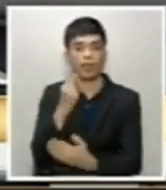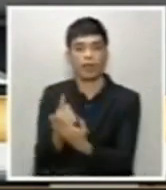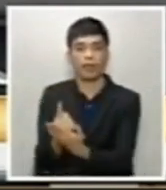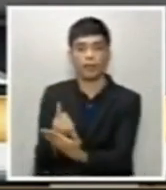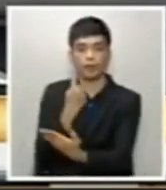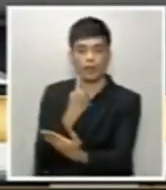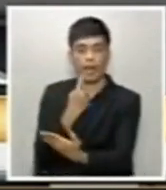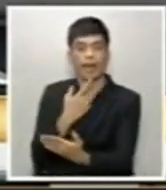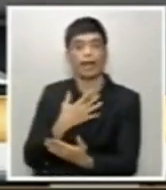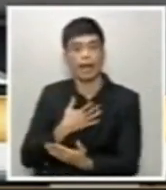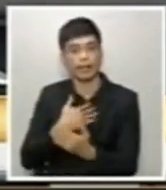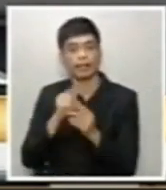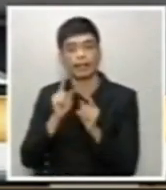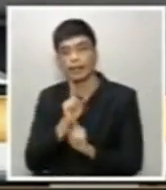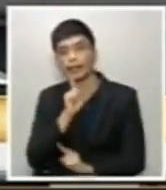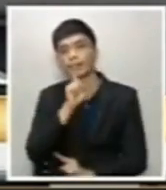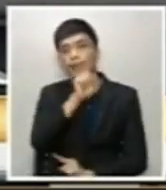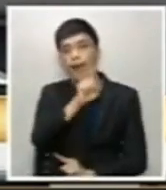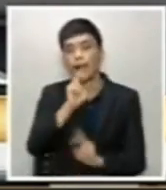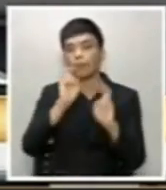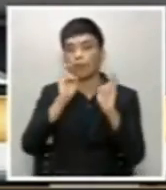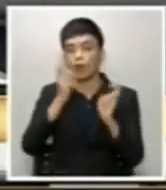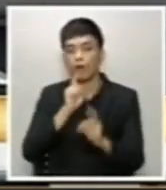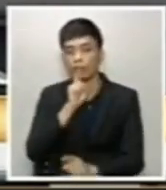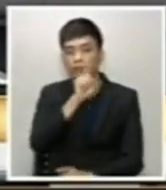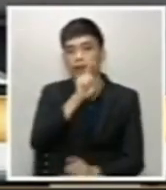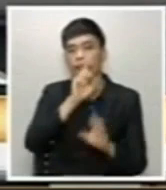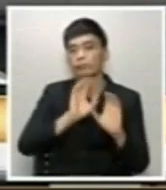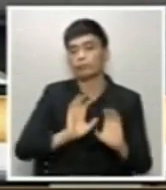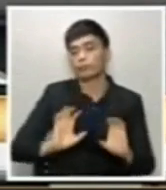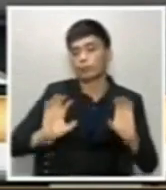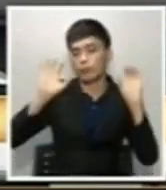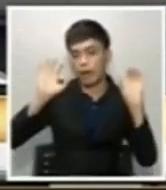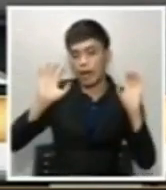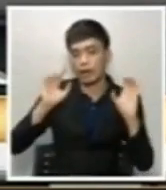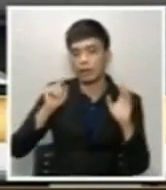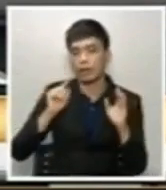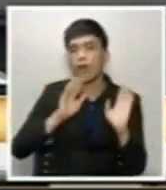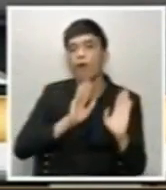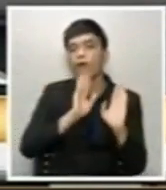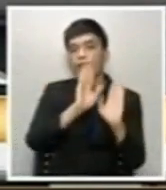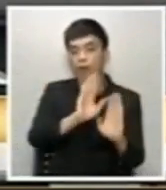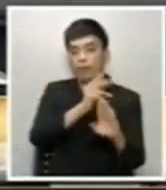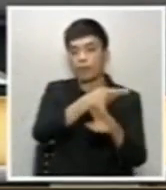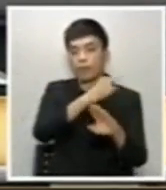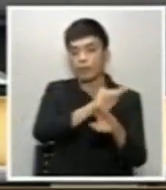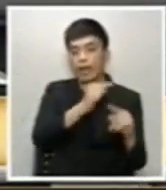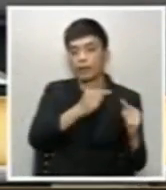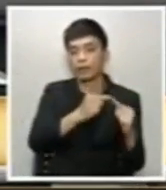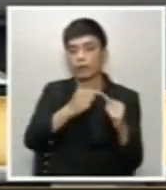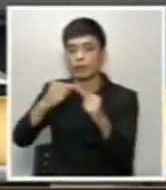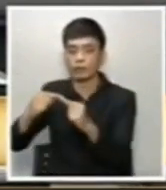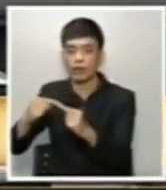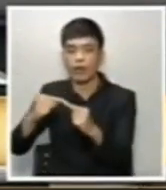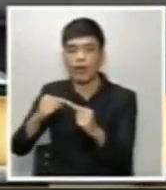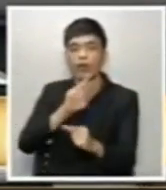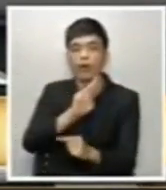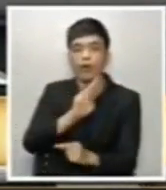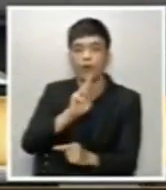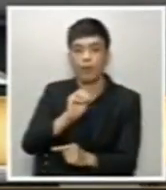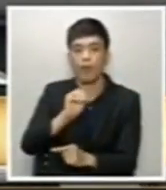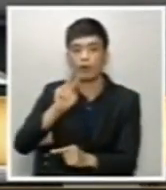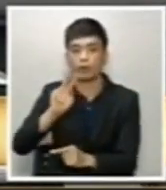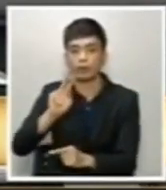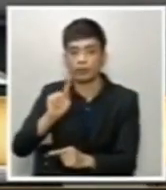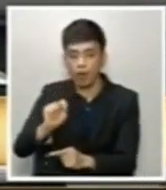ำกระทู้ถามถึงทางรัฐบาลผ่านท่านประธานผ่านไปยังรัฐบาลและท่านรัฐมนตรีว่าการ